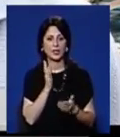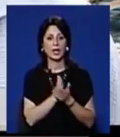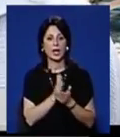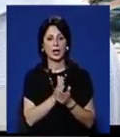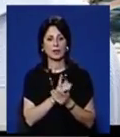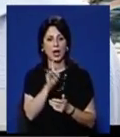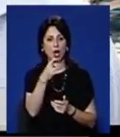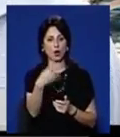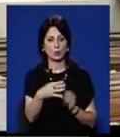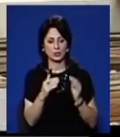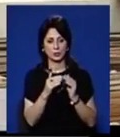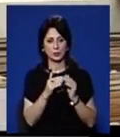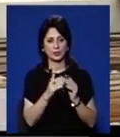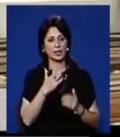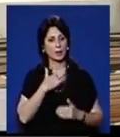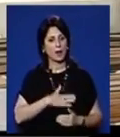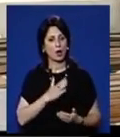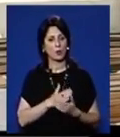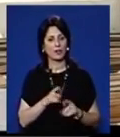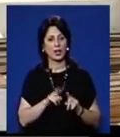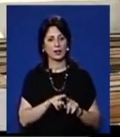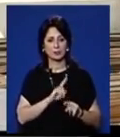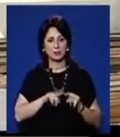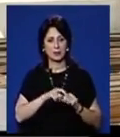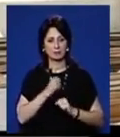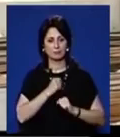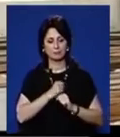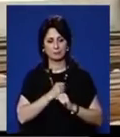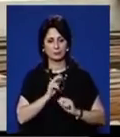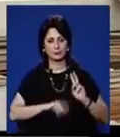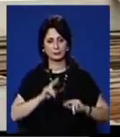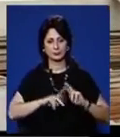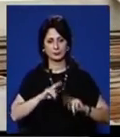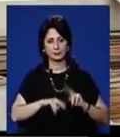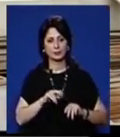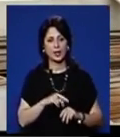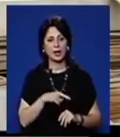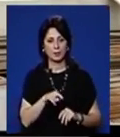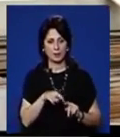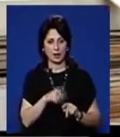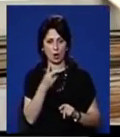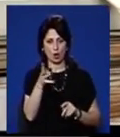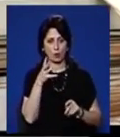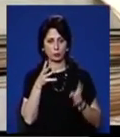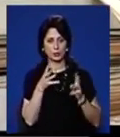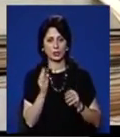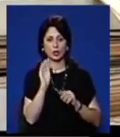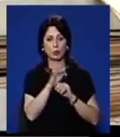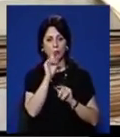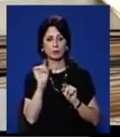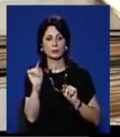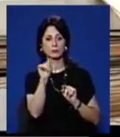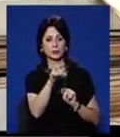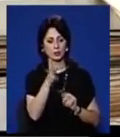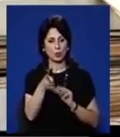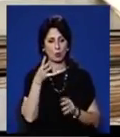არის 140 ბინა. ვაკოფილები ვართ, რომ ესეთი ტემპით მიმდინარეობს შენებლობა და მით უმეტეს ამ ორ კორპუსს კიდე დაემატება კიდე